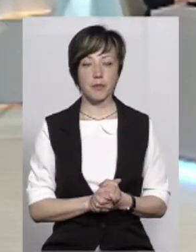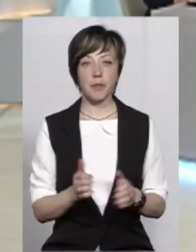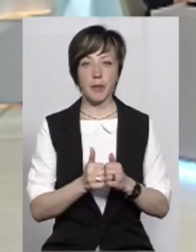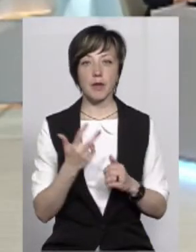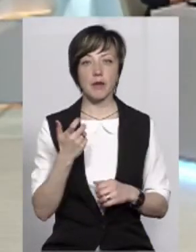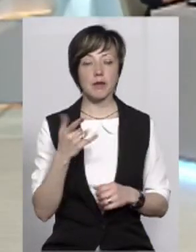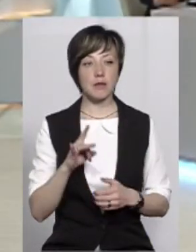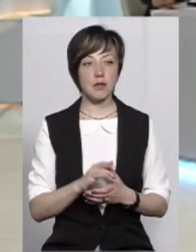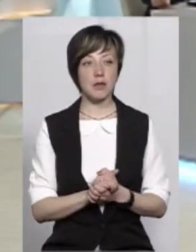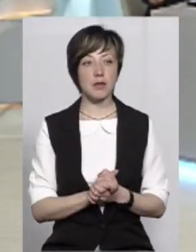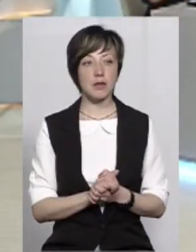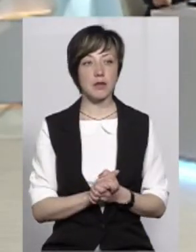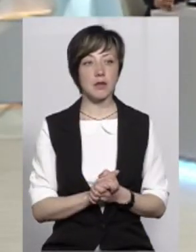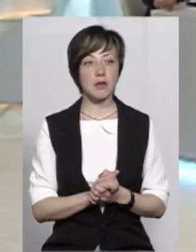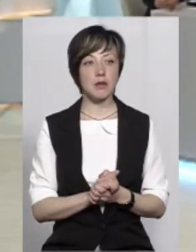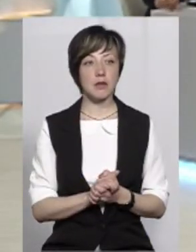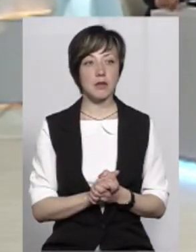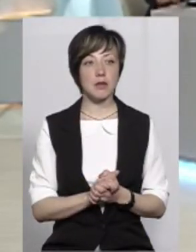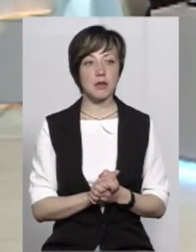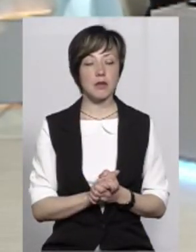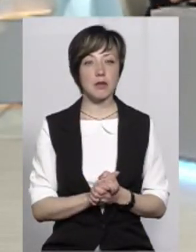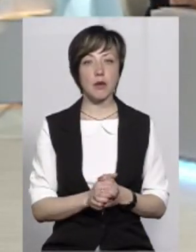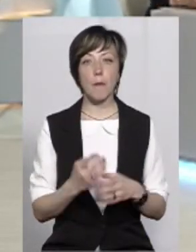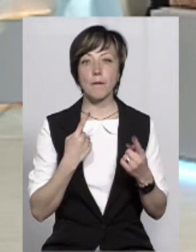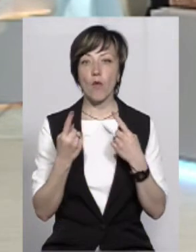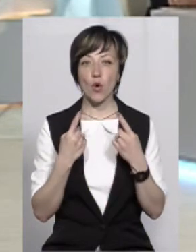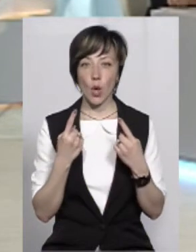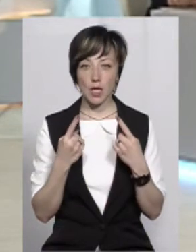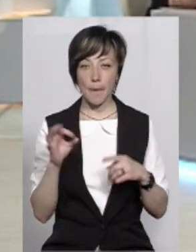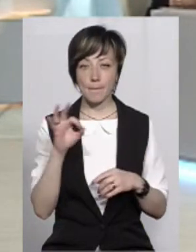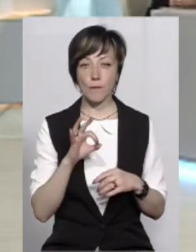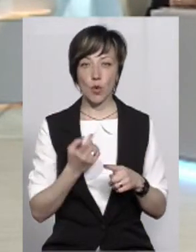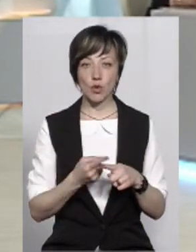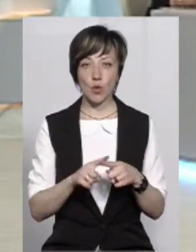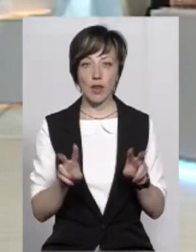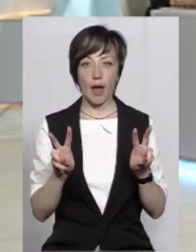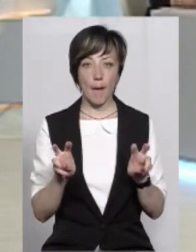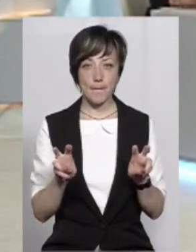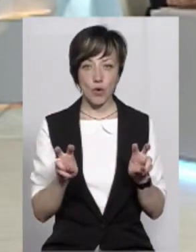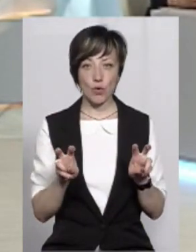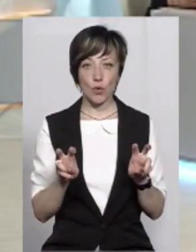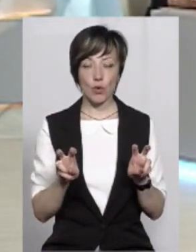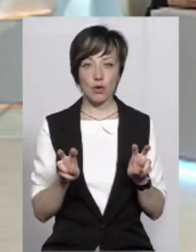Біля 300 гривень. Ну, ми поговорили про цю тему.